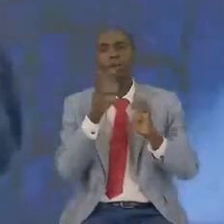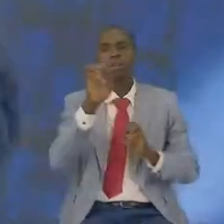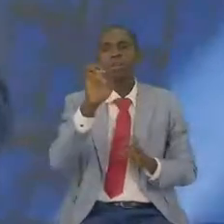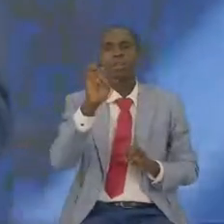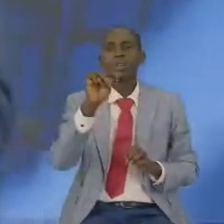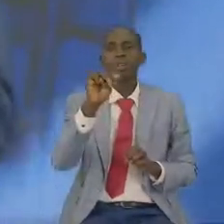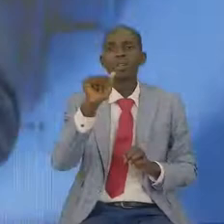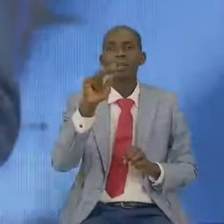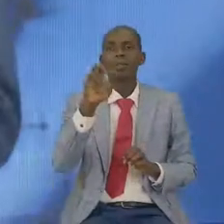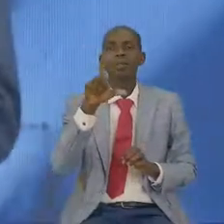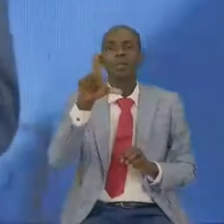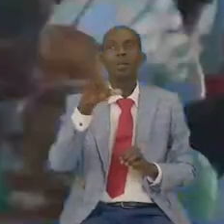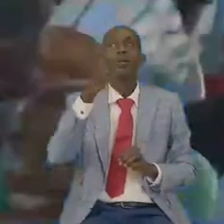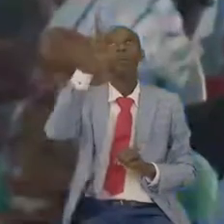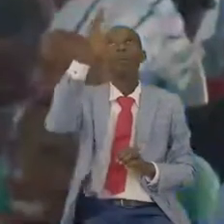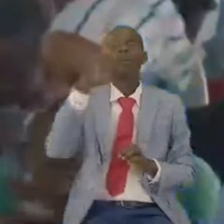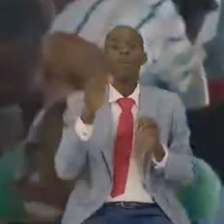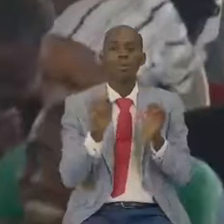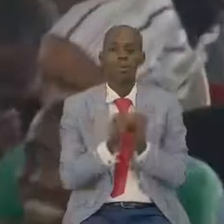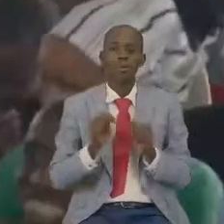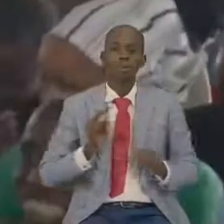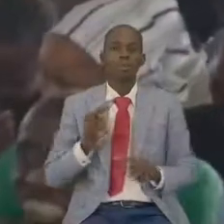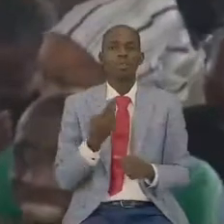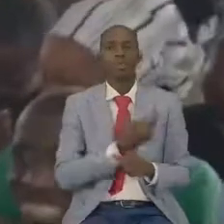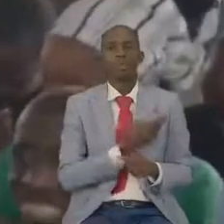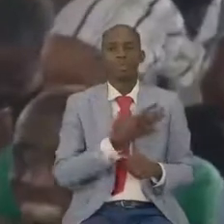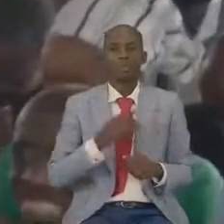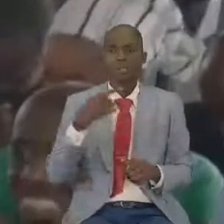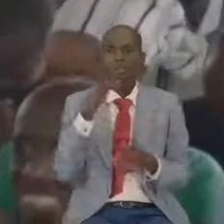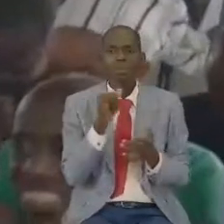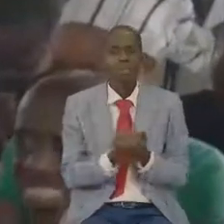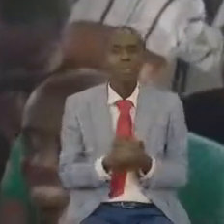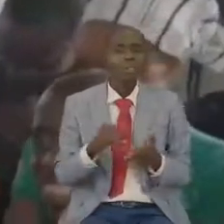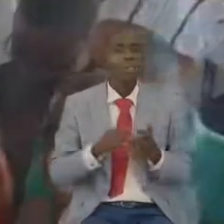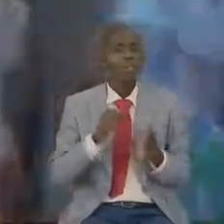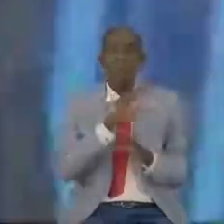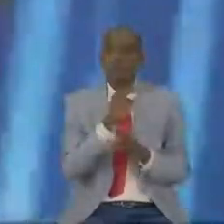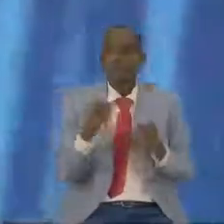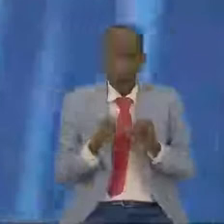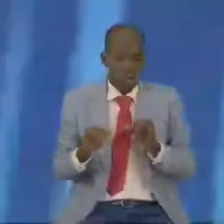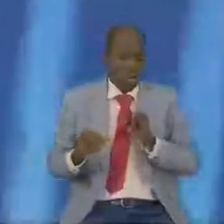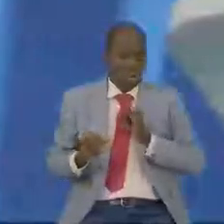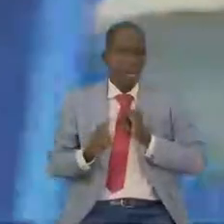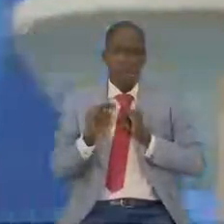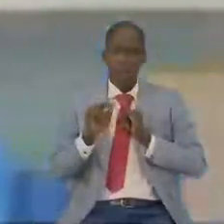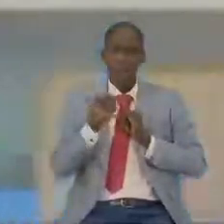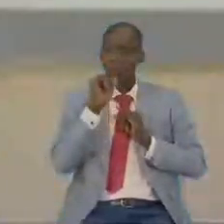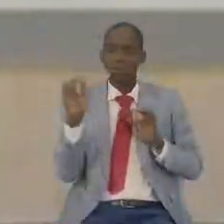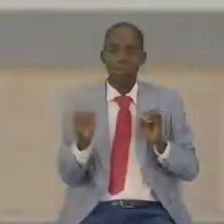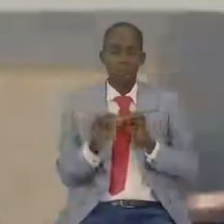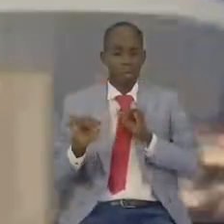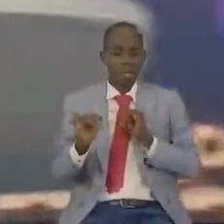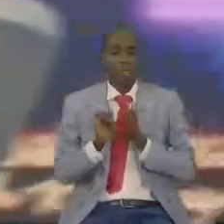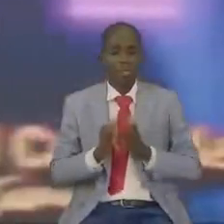Dieu avec nous. Et tu diras, oui, ce n'est plus moi qui vis, c'est Christ qui